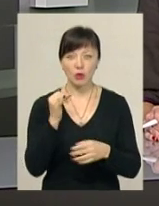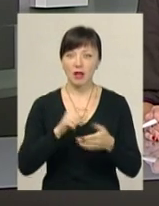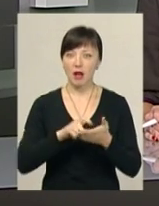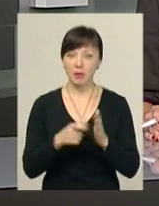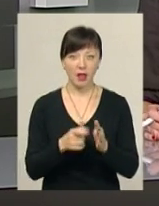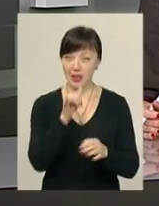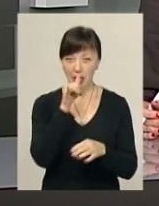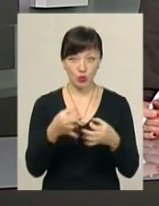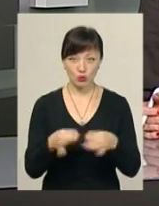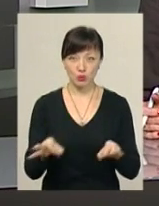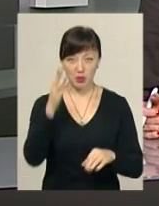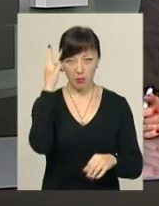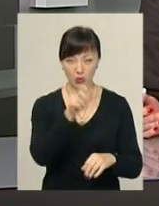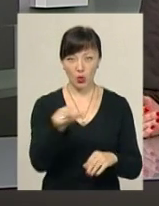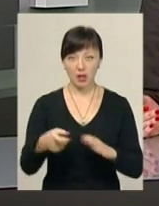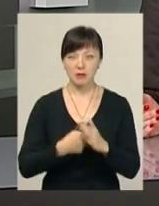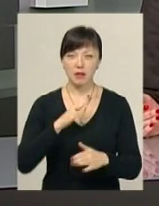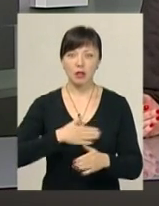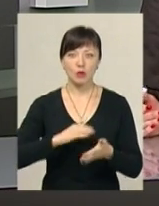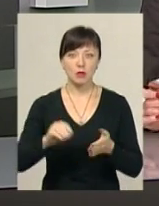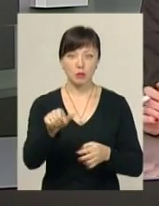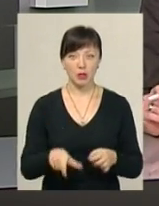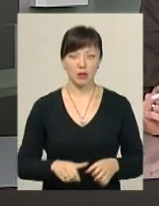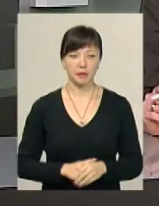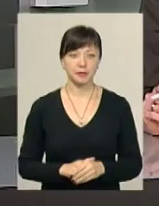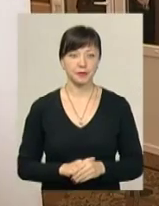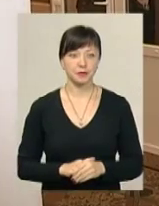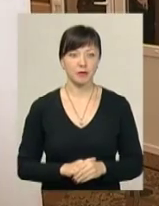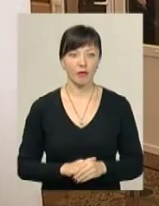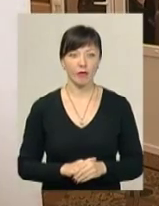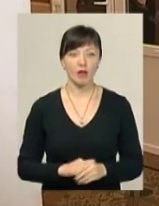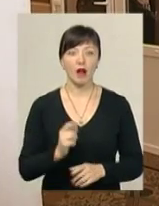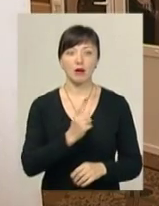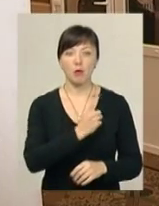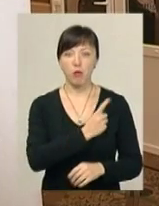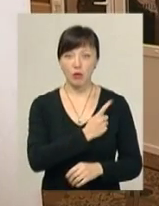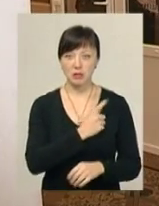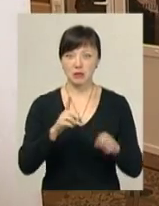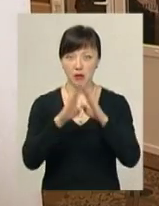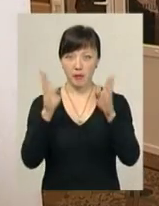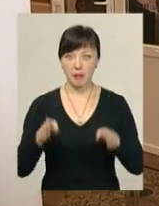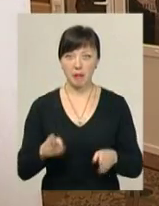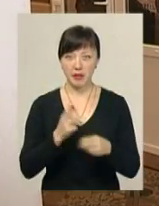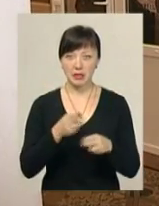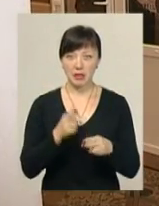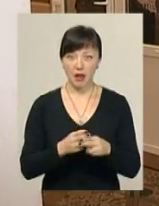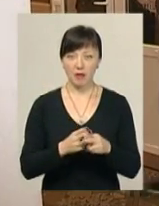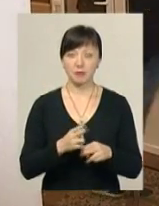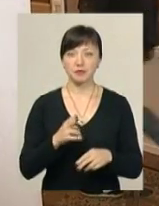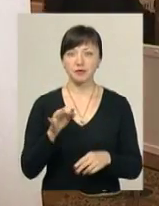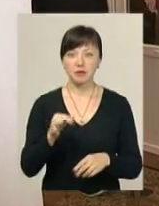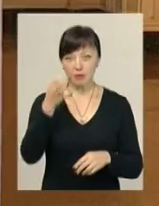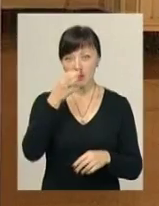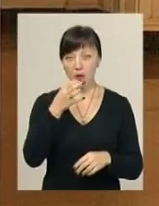стали недоступні для подолян, дізнавалася Надія Драганчук. Пост, металевий турнікет та нацгвардійці. Тепер усім, хто